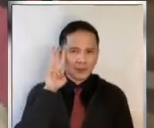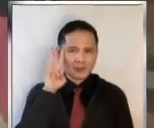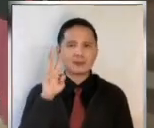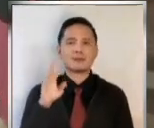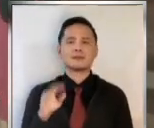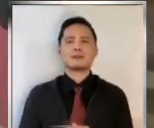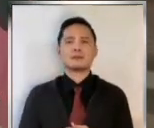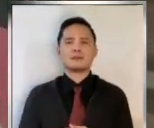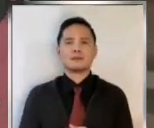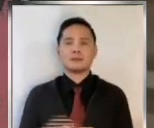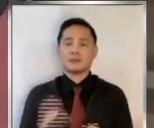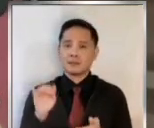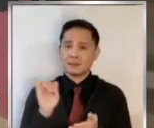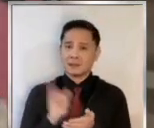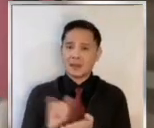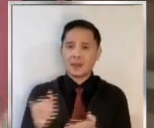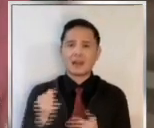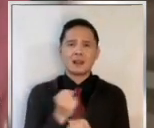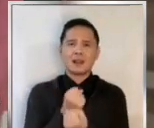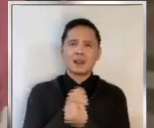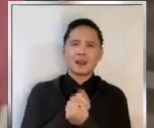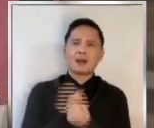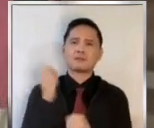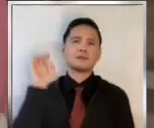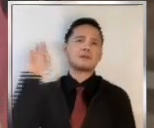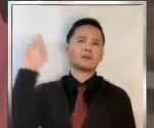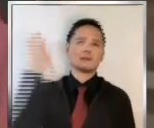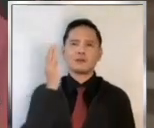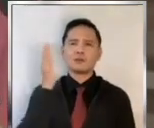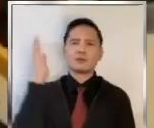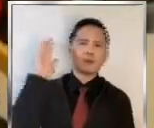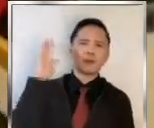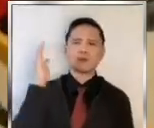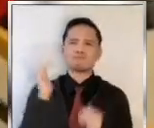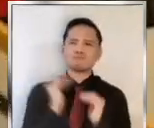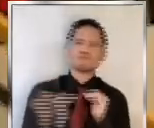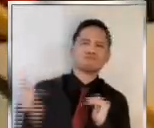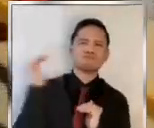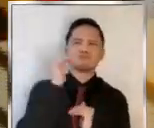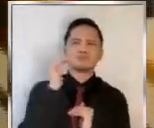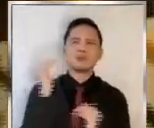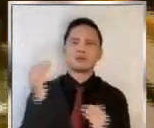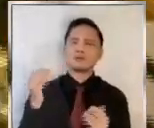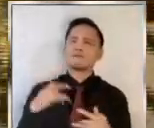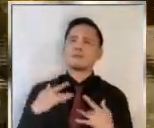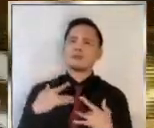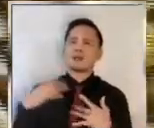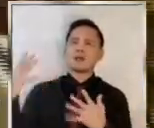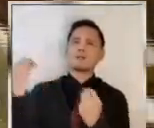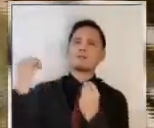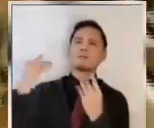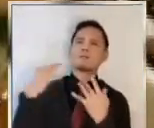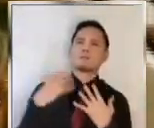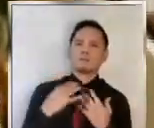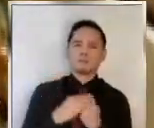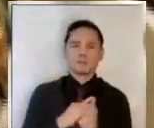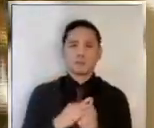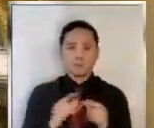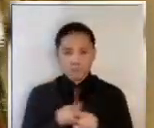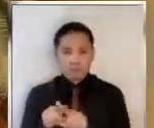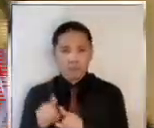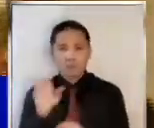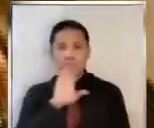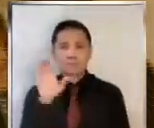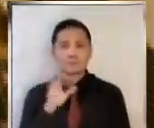yung pag-ibig ng Panginoon sa mga nangyayari po ngayon. Pero hindi lang dito sa Baliuag ramdam ang Christmas feels.